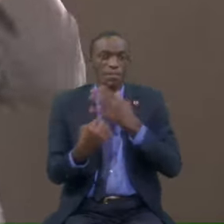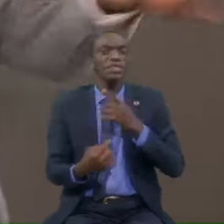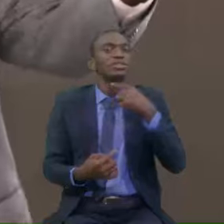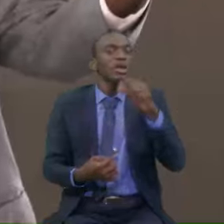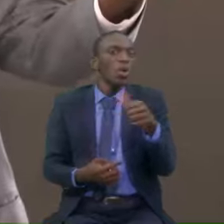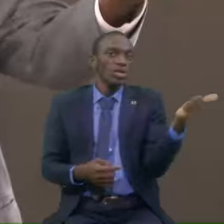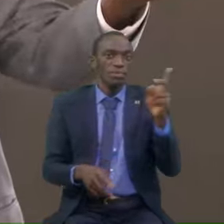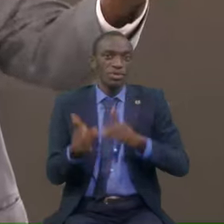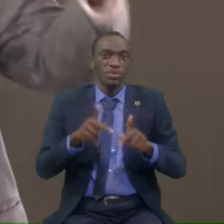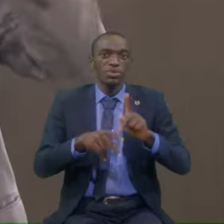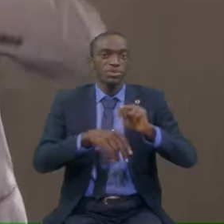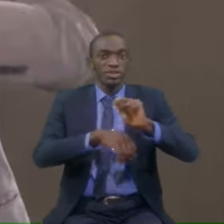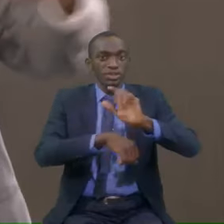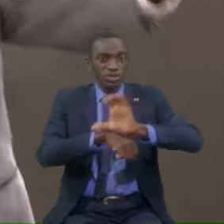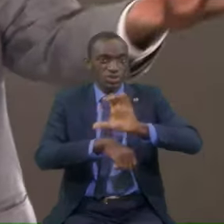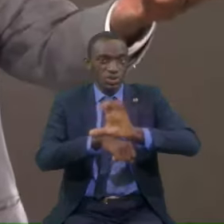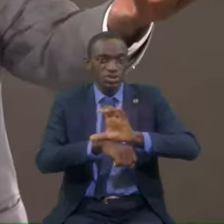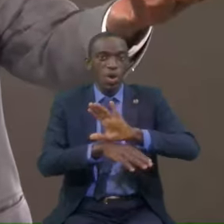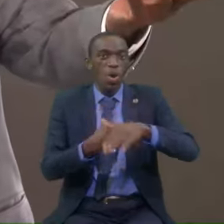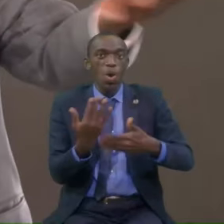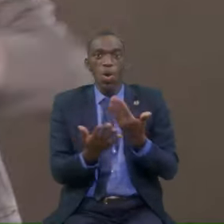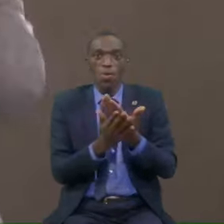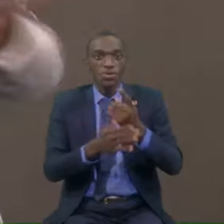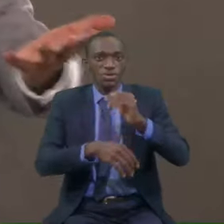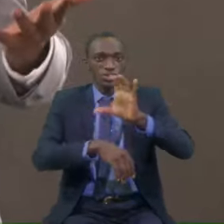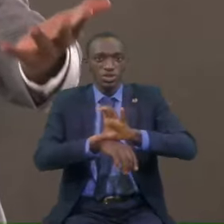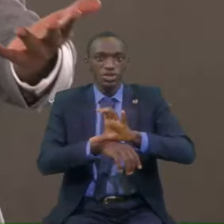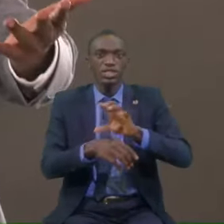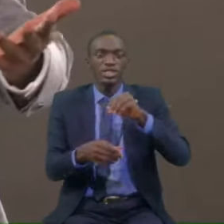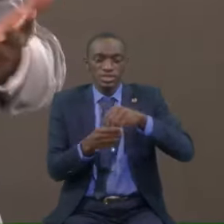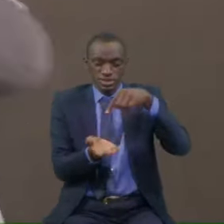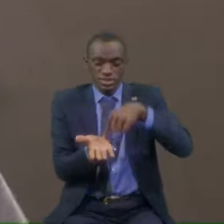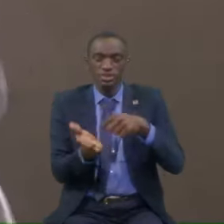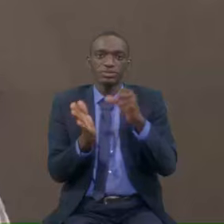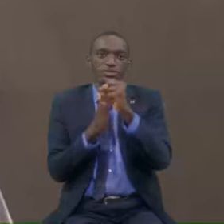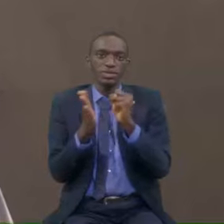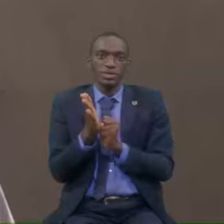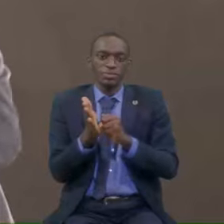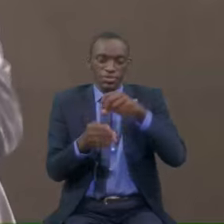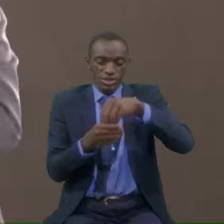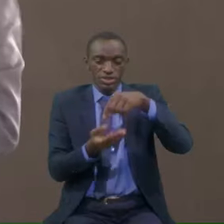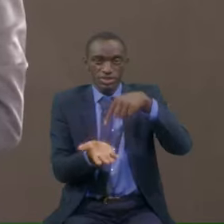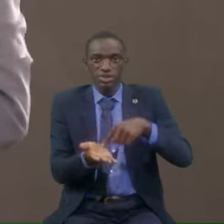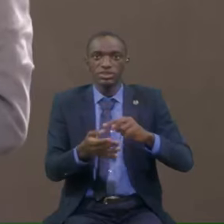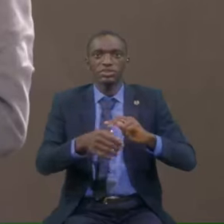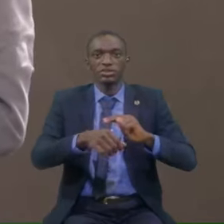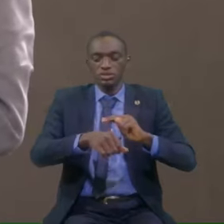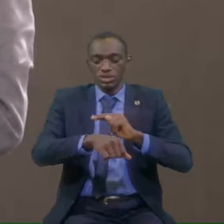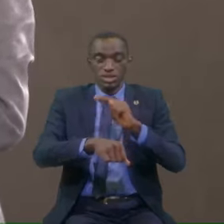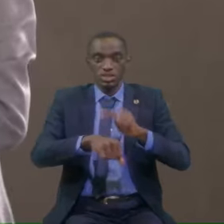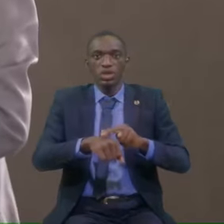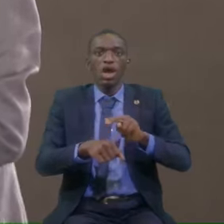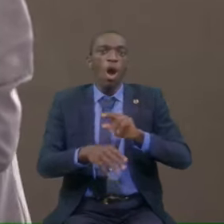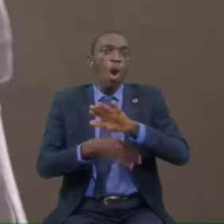autres. L'Église, toute l'Église, en cet état, dans cette nation et partout dans le